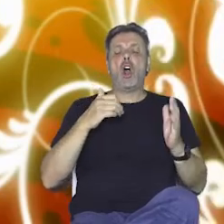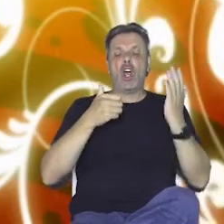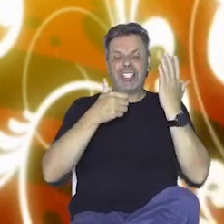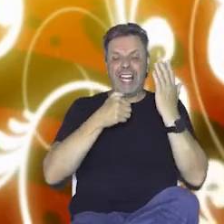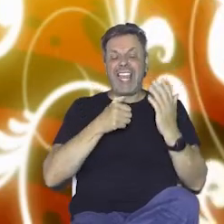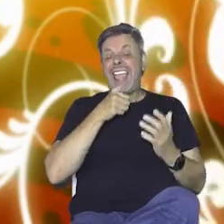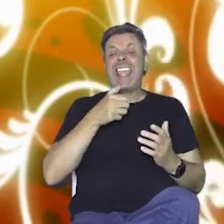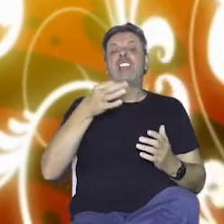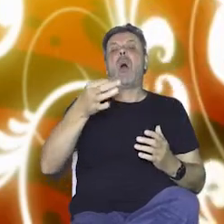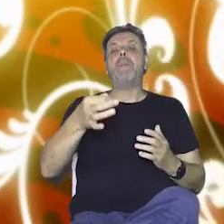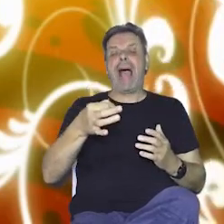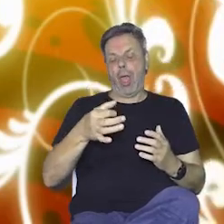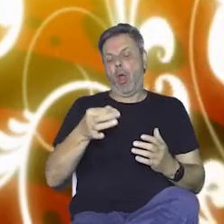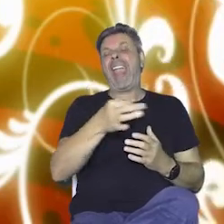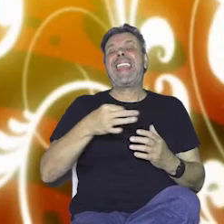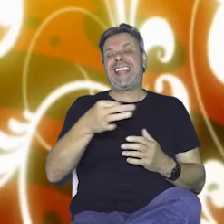točno.